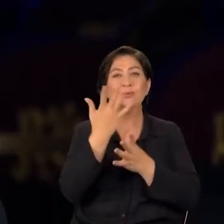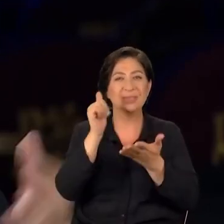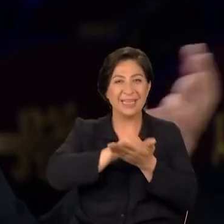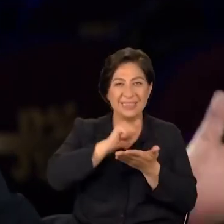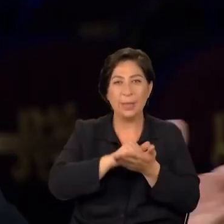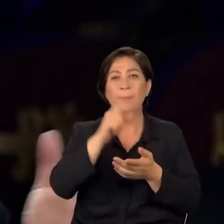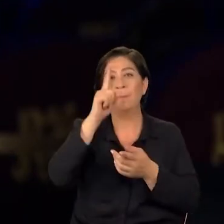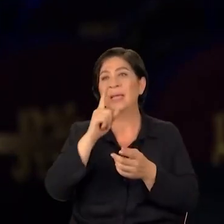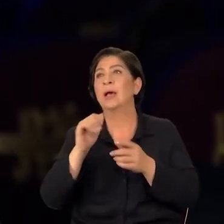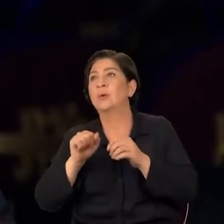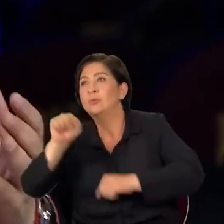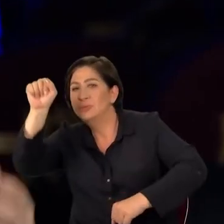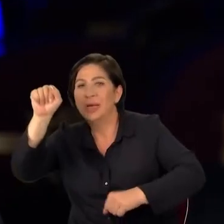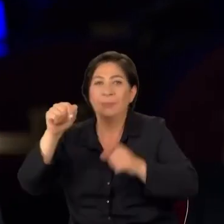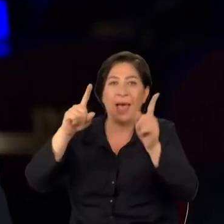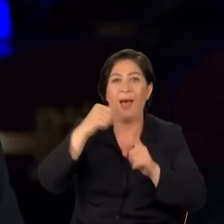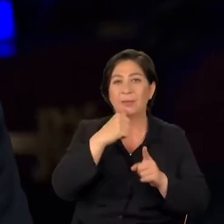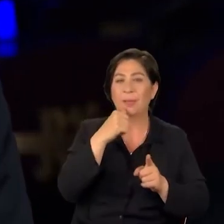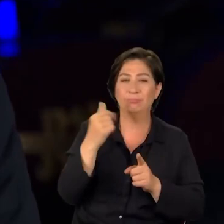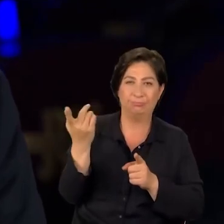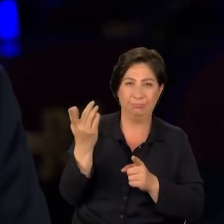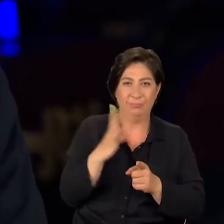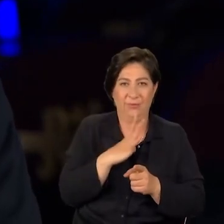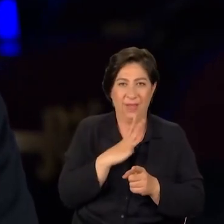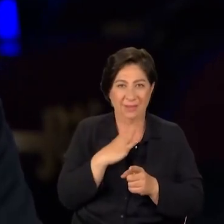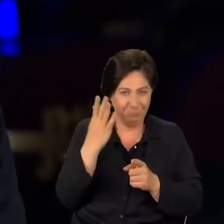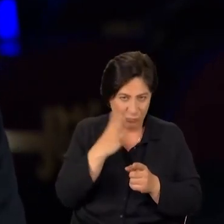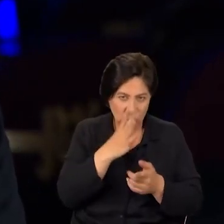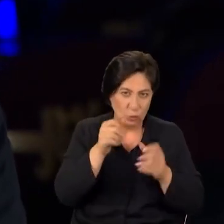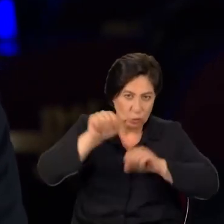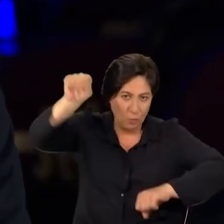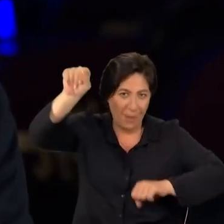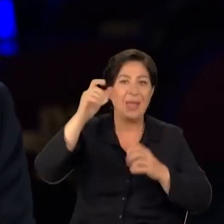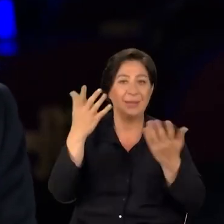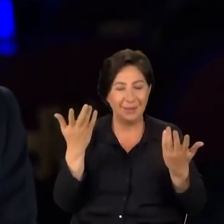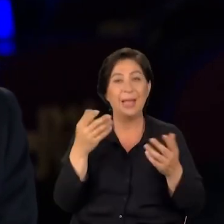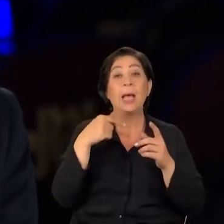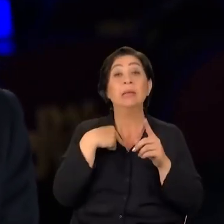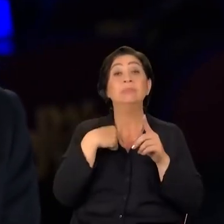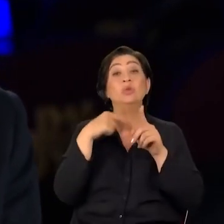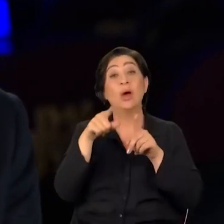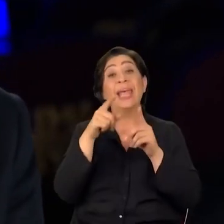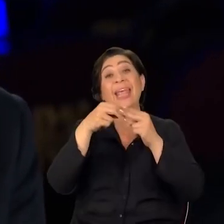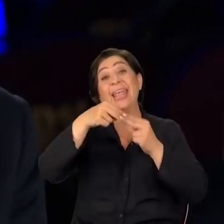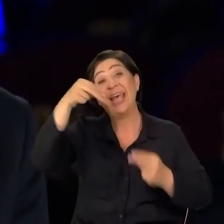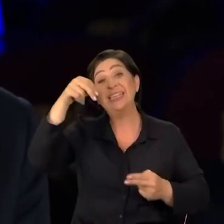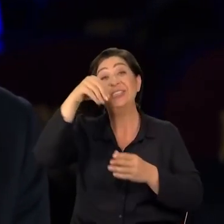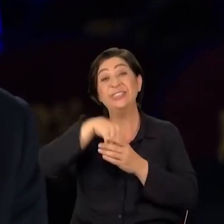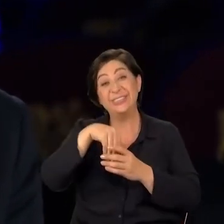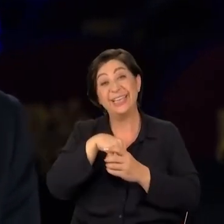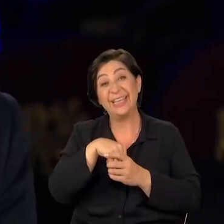bir Krypton diye bir gezegenden gelip uçan kaçan falan bir adam var. Şimdi biz